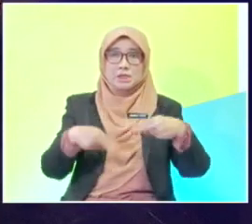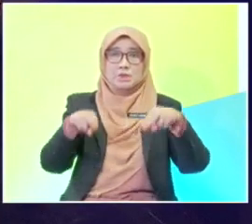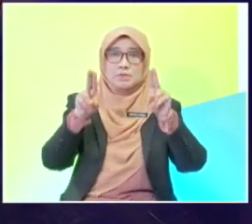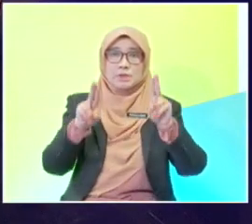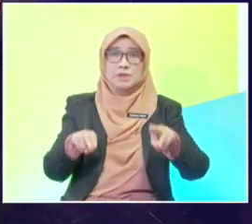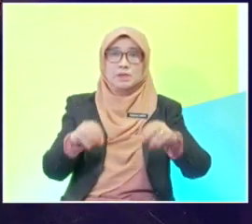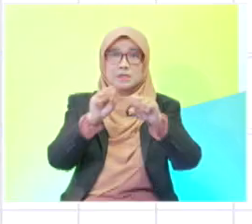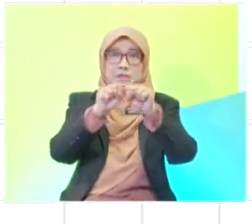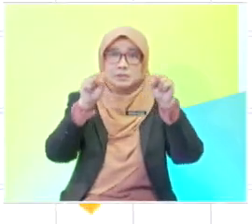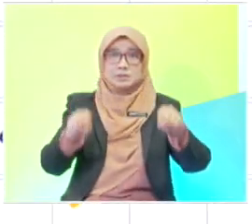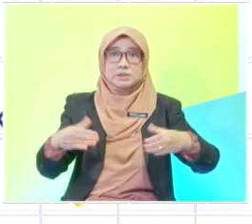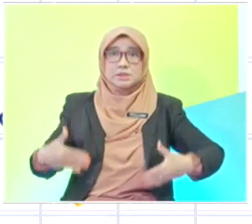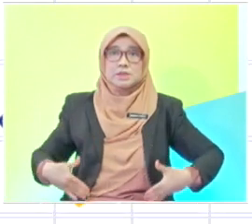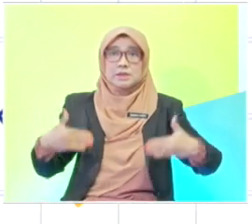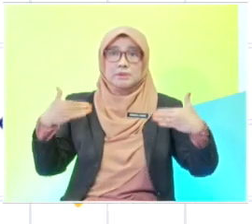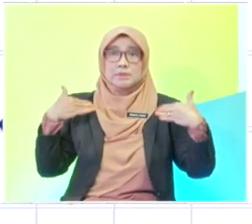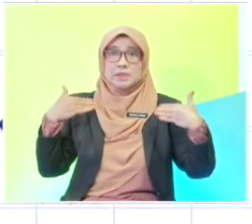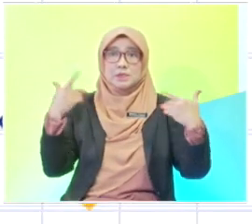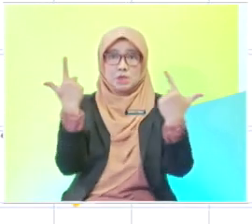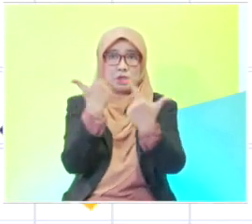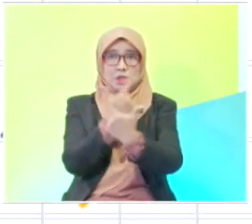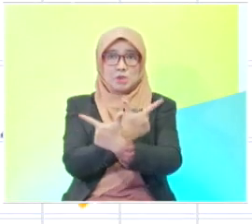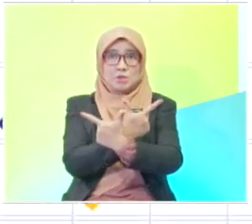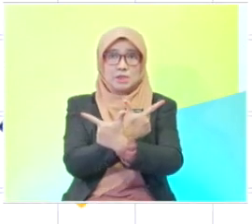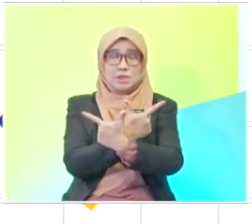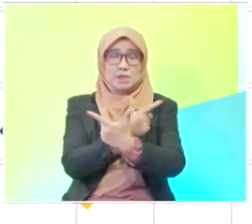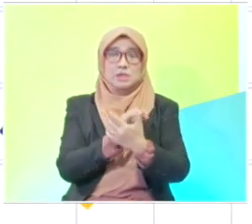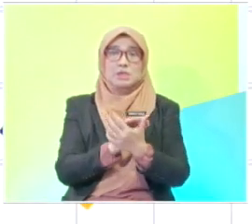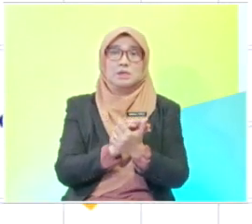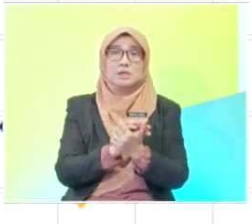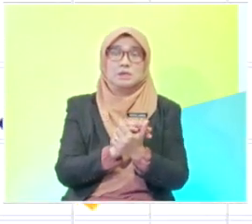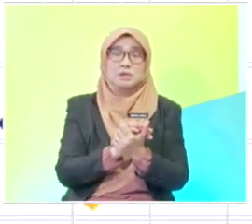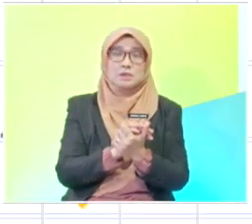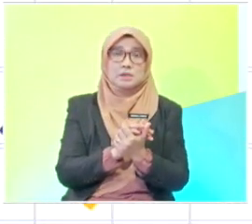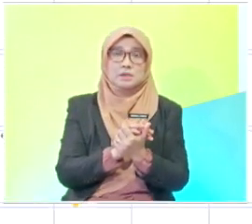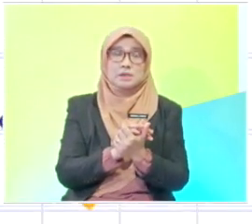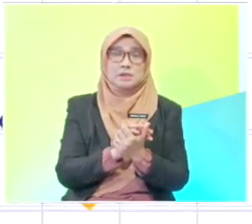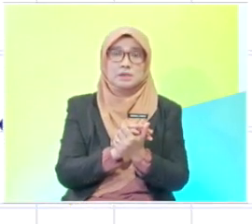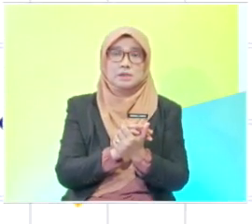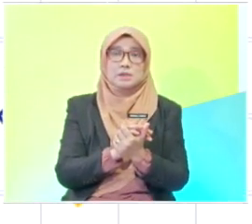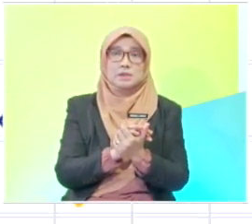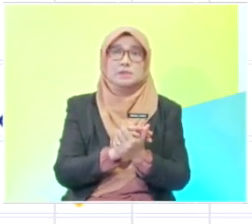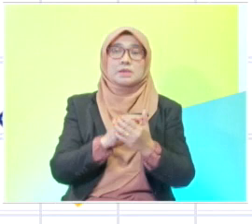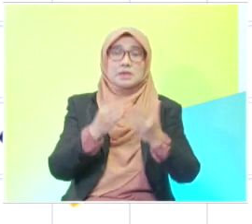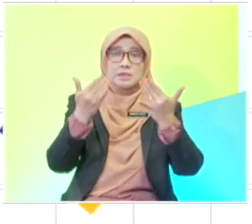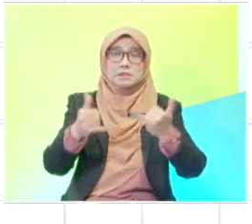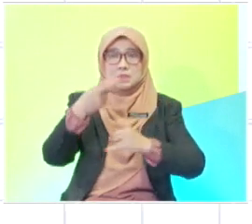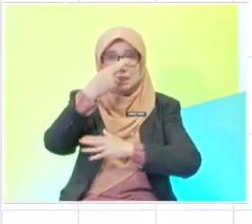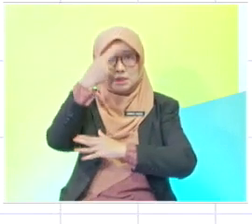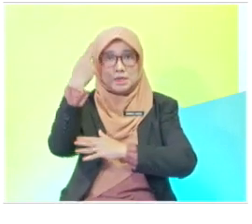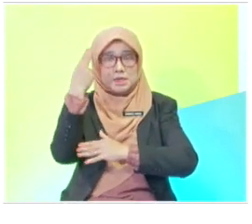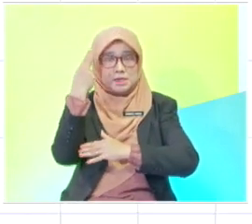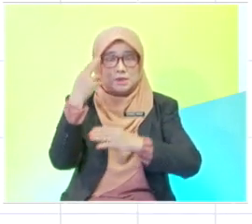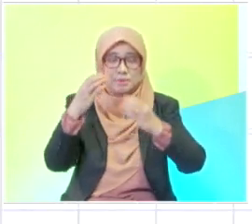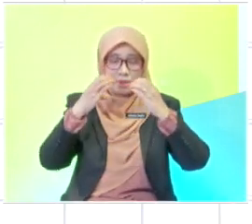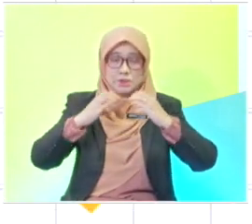adalah keimunan ni, cikgu. Protein yang dihasilkan oleh sel darah putih ke dalam aliran darah sebagai gerak balas terhadap